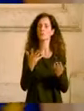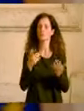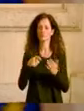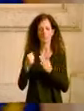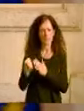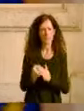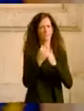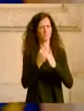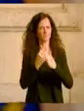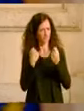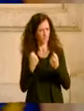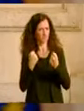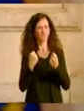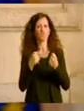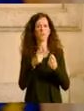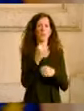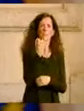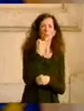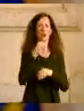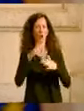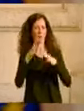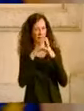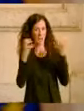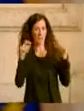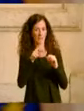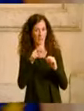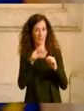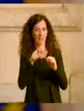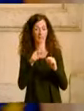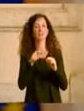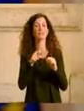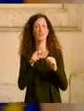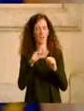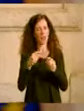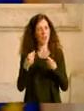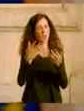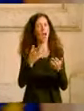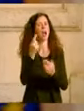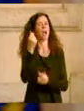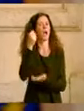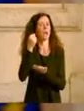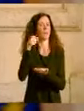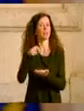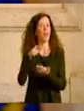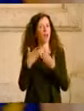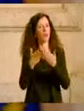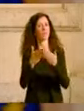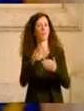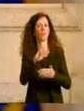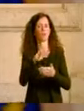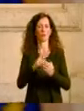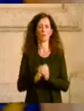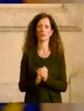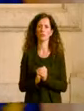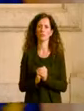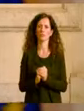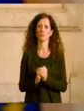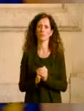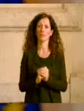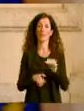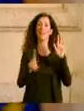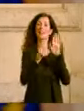spesso piccoli o medi, e cercare quindi di favorirne la capitalizzazione. Nel decreto rilancio, quando